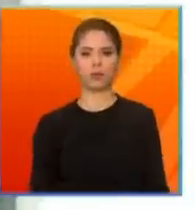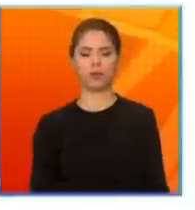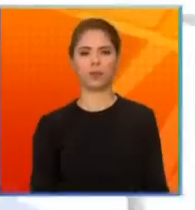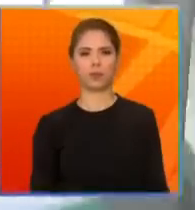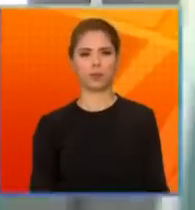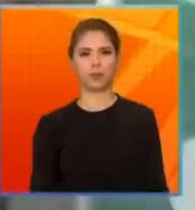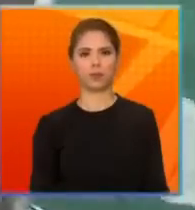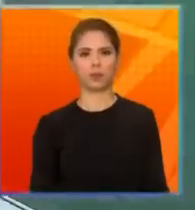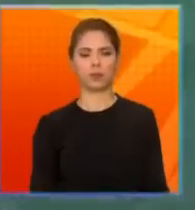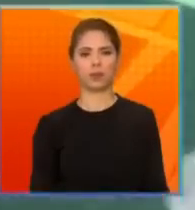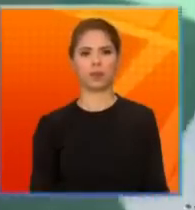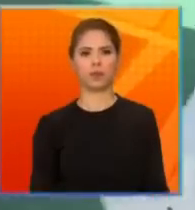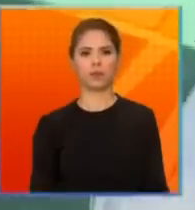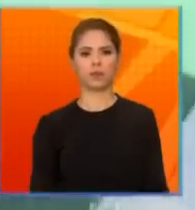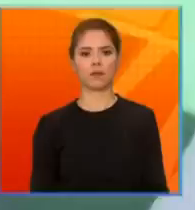olun.